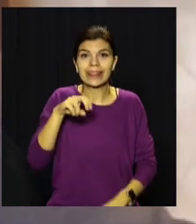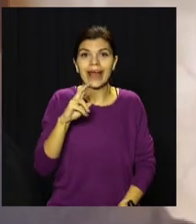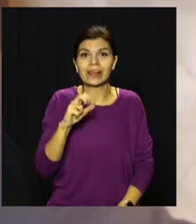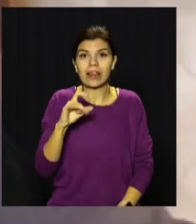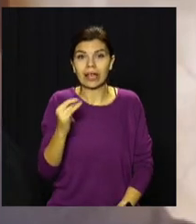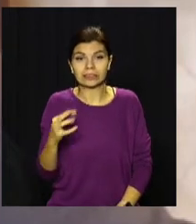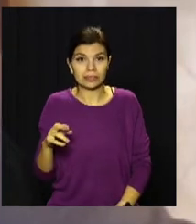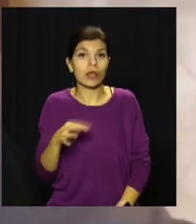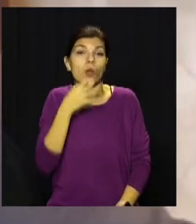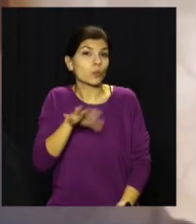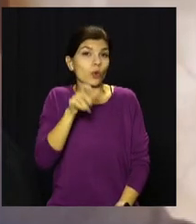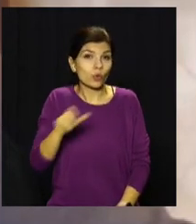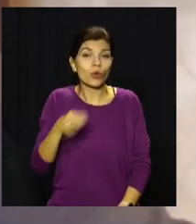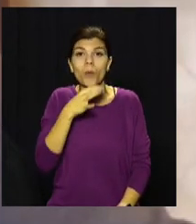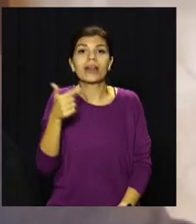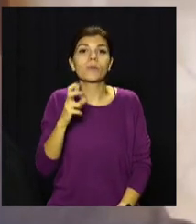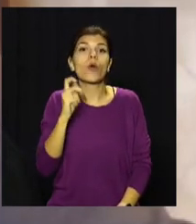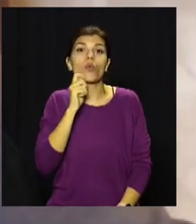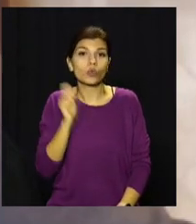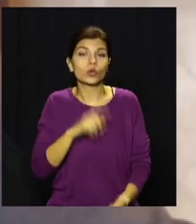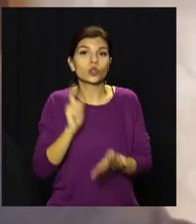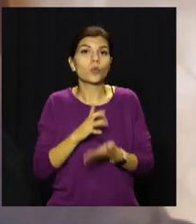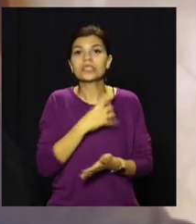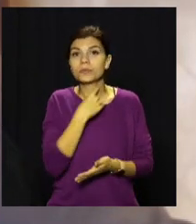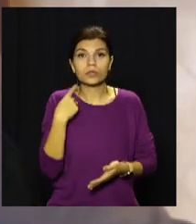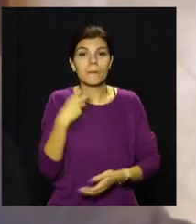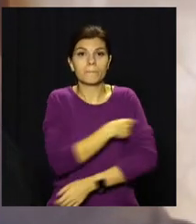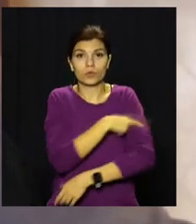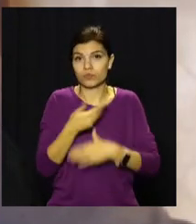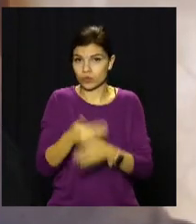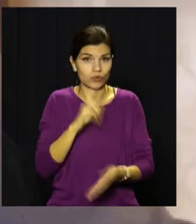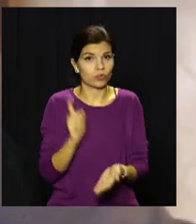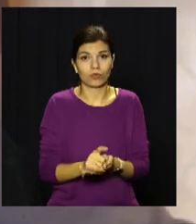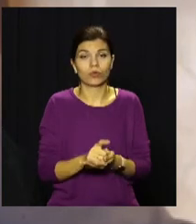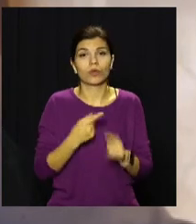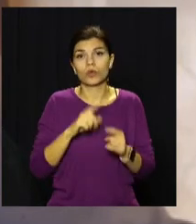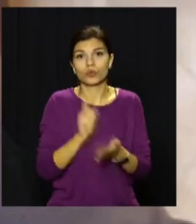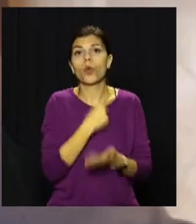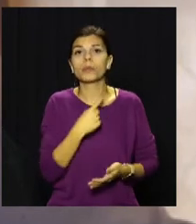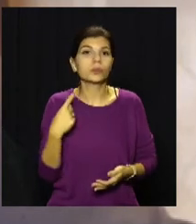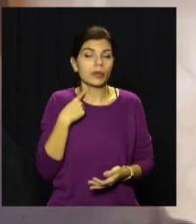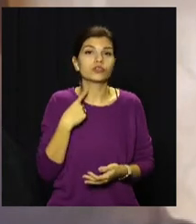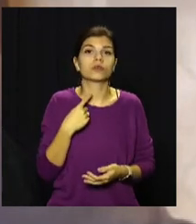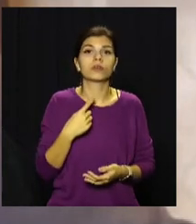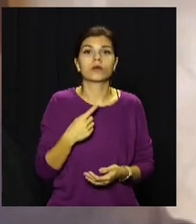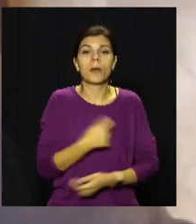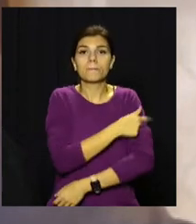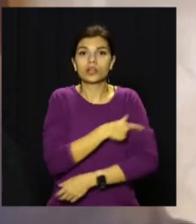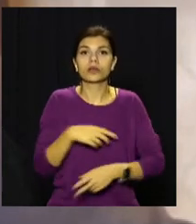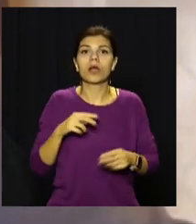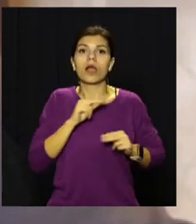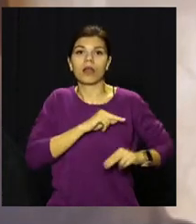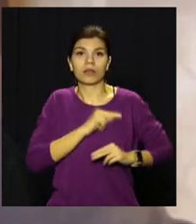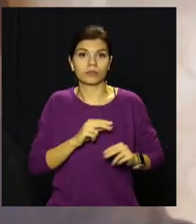будь-який пацієнт, будь-який громадянин України повинен бути забезпечений медичною допомогою, повинен бути забезпечений